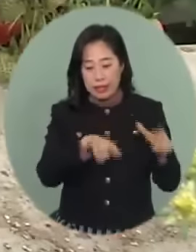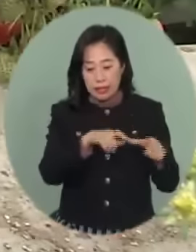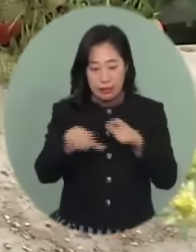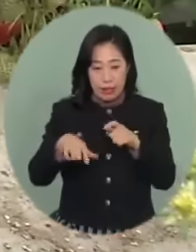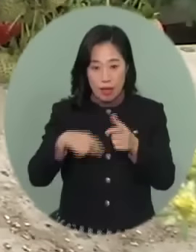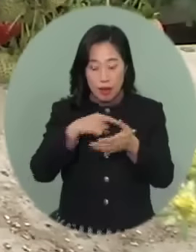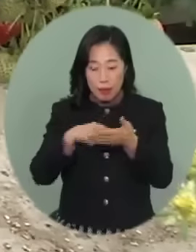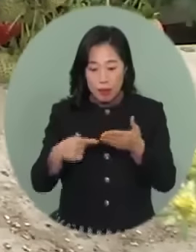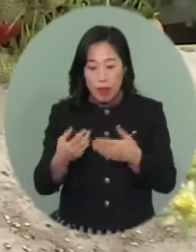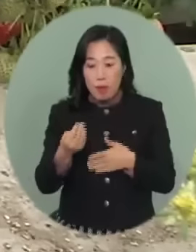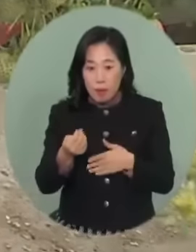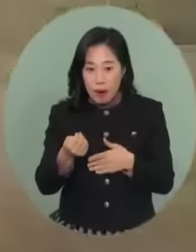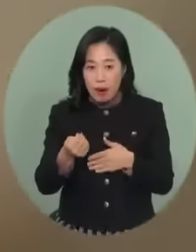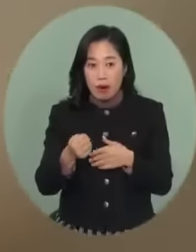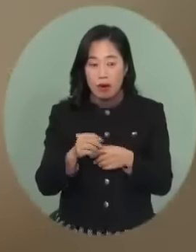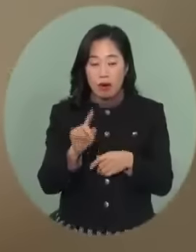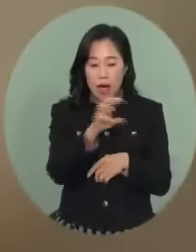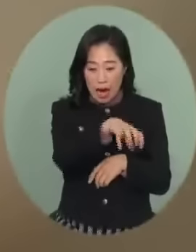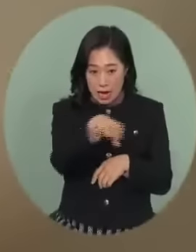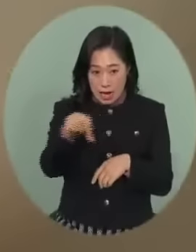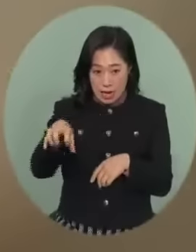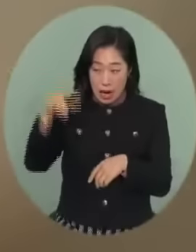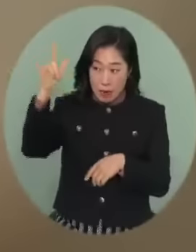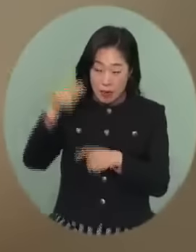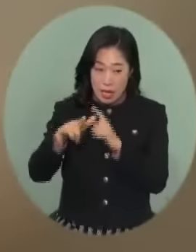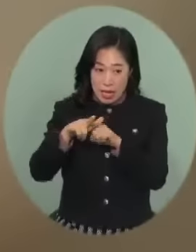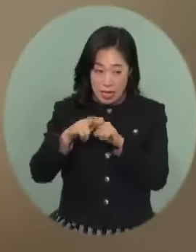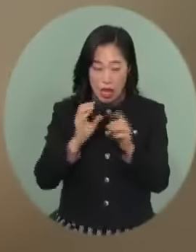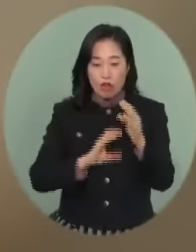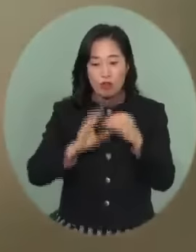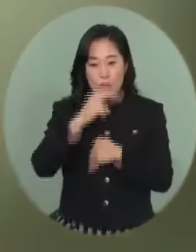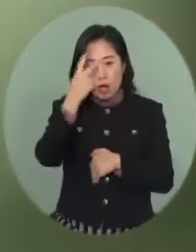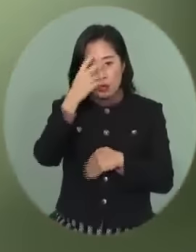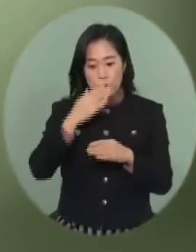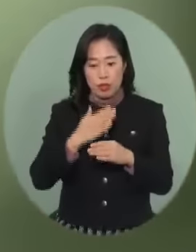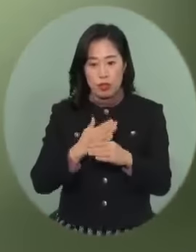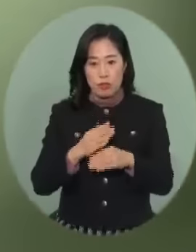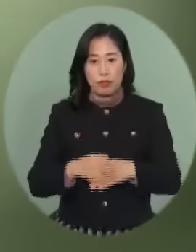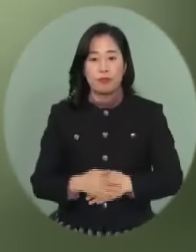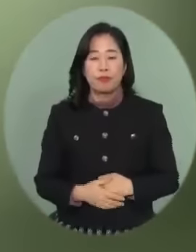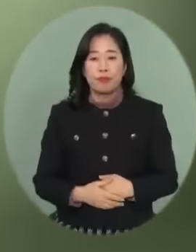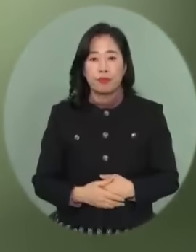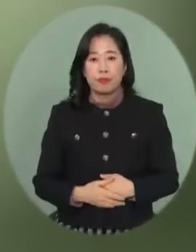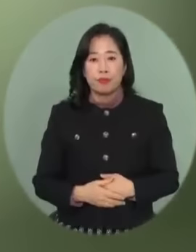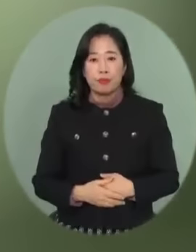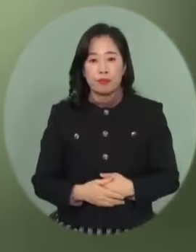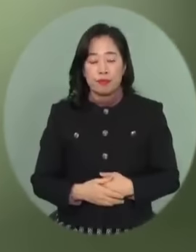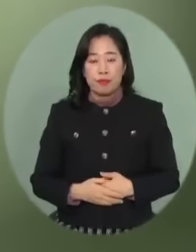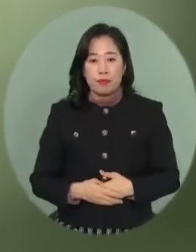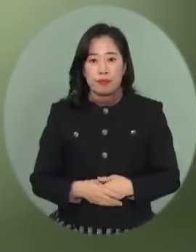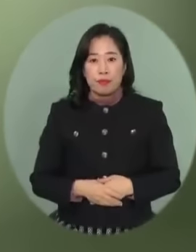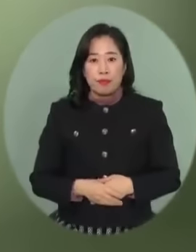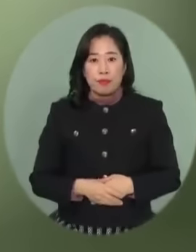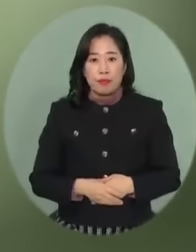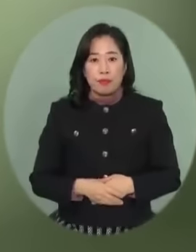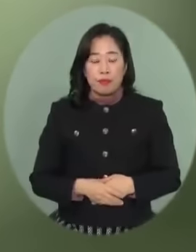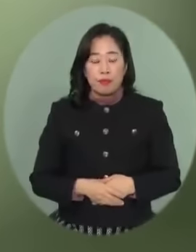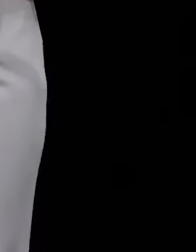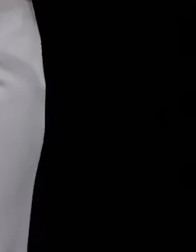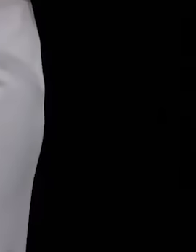피해 품목과 규모, 각 지역의 일조량 등 추가 조사를 하고 있습니다. MBC 뉴스